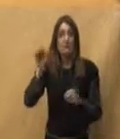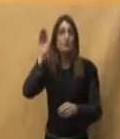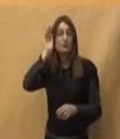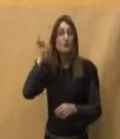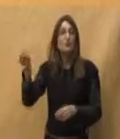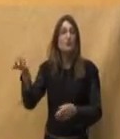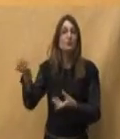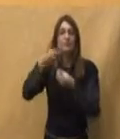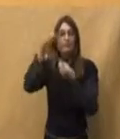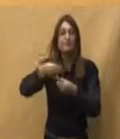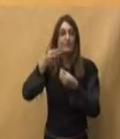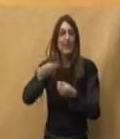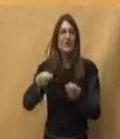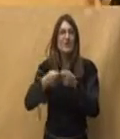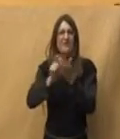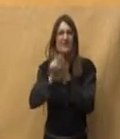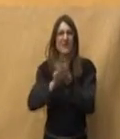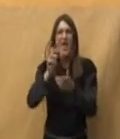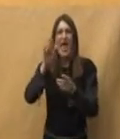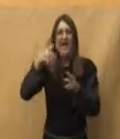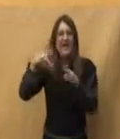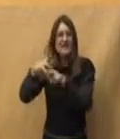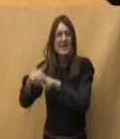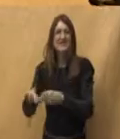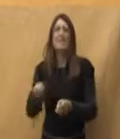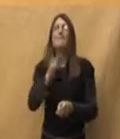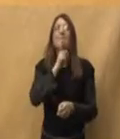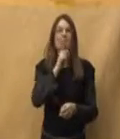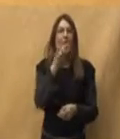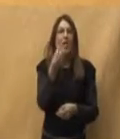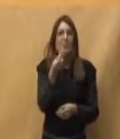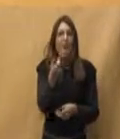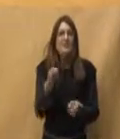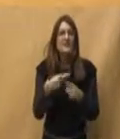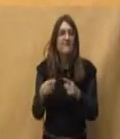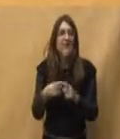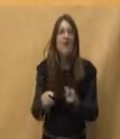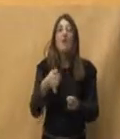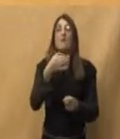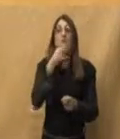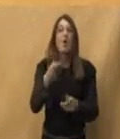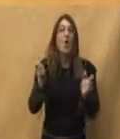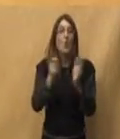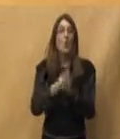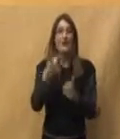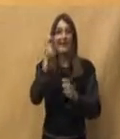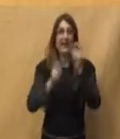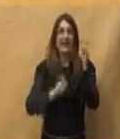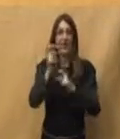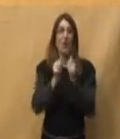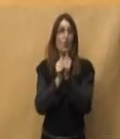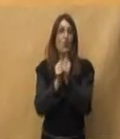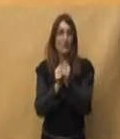jer kad govorimo o recesiji, o ponestašici novaca i tako dalje, bolje je uložiti u kilu zelja i